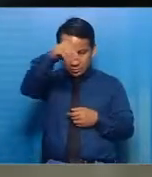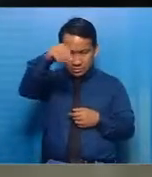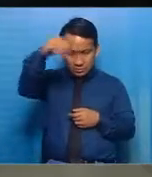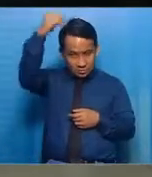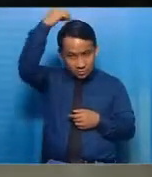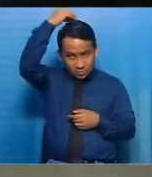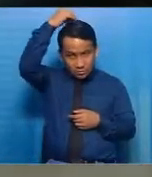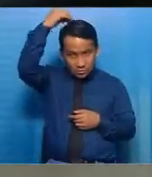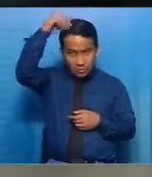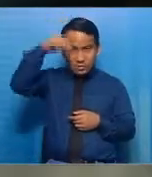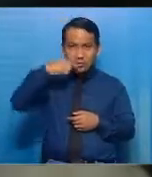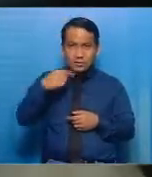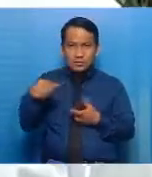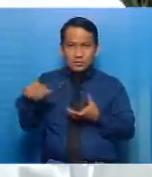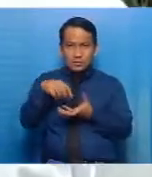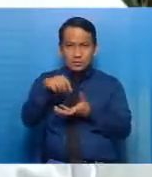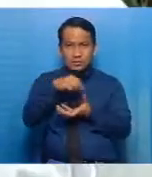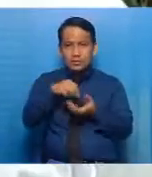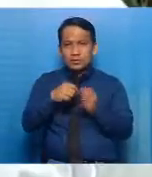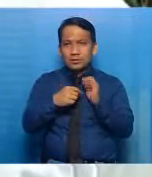namin gagawin yung sa cotton balls